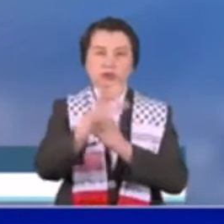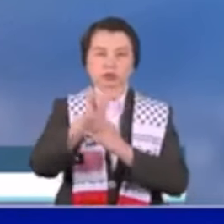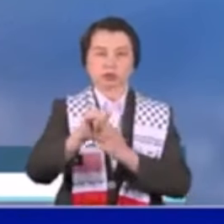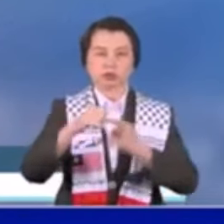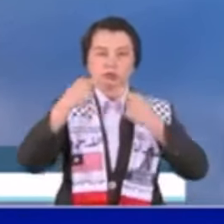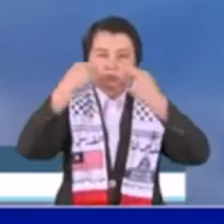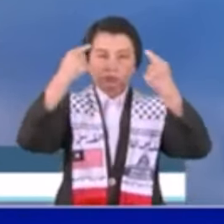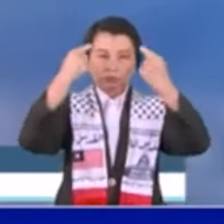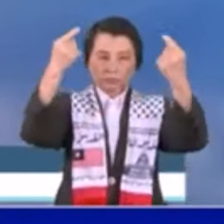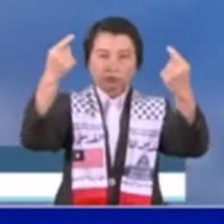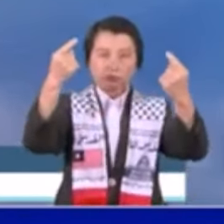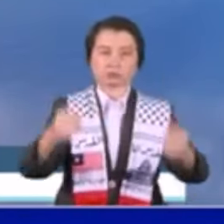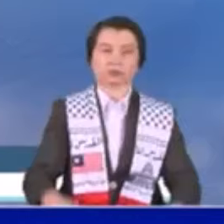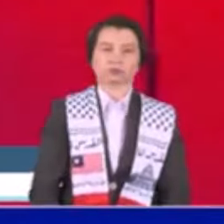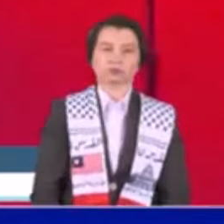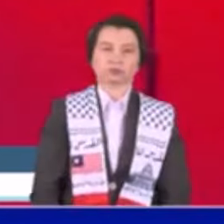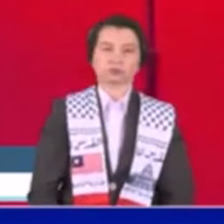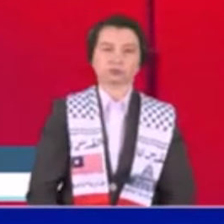yang berjaya.